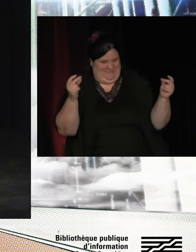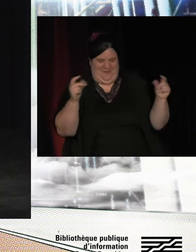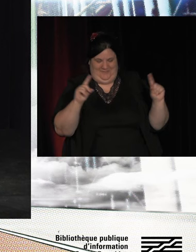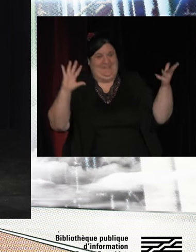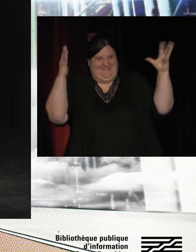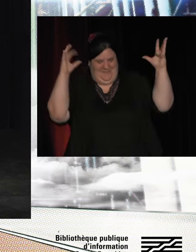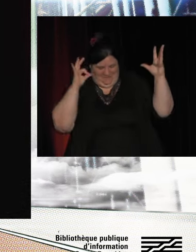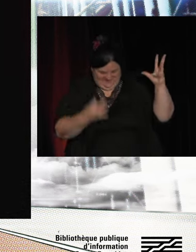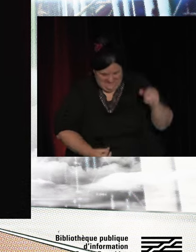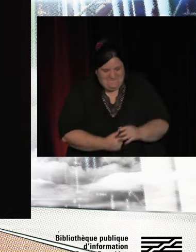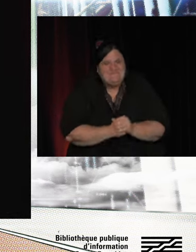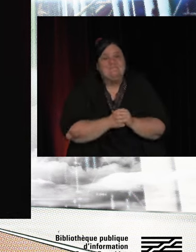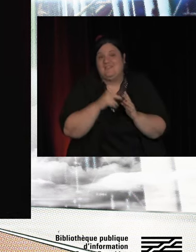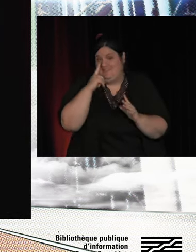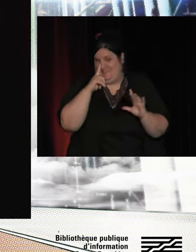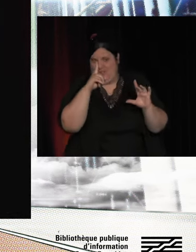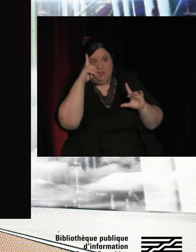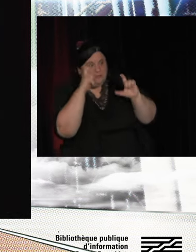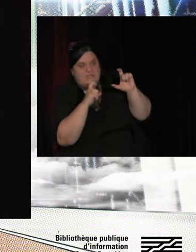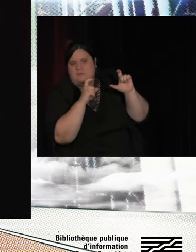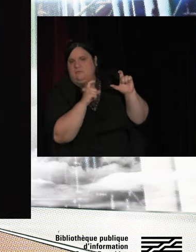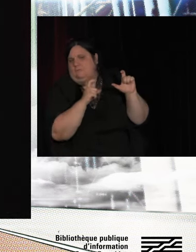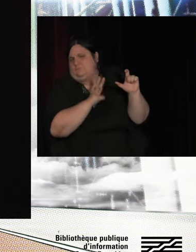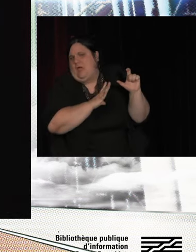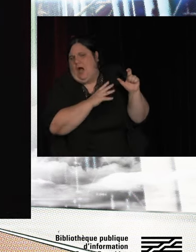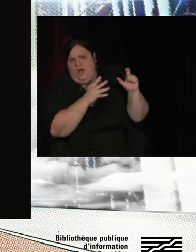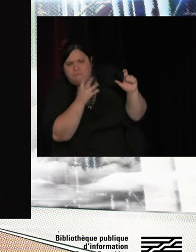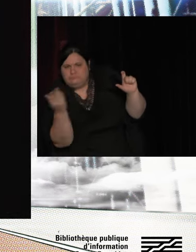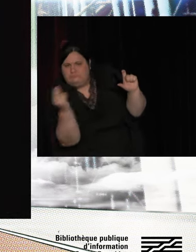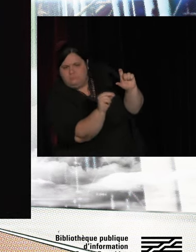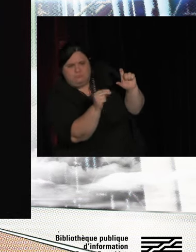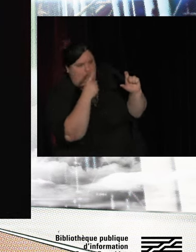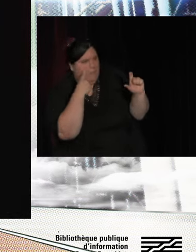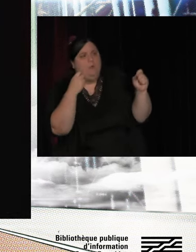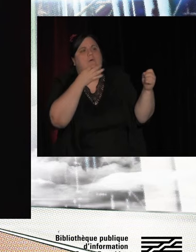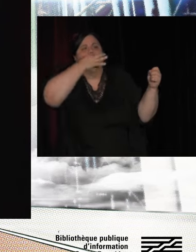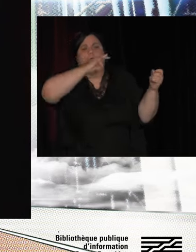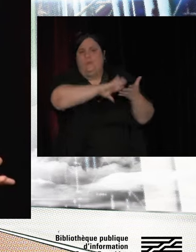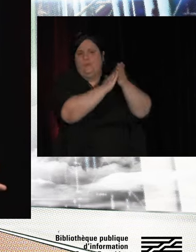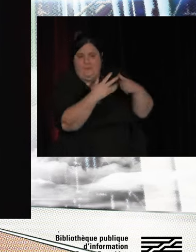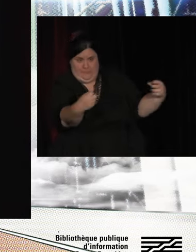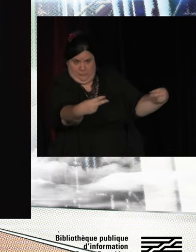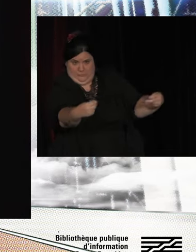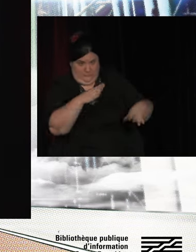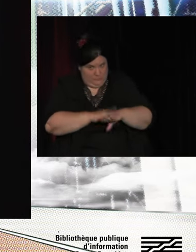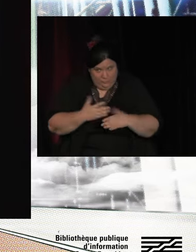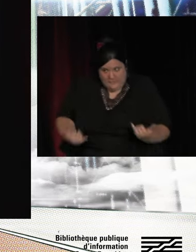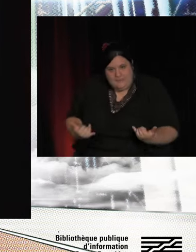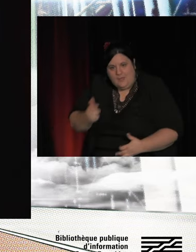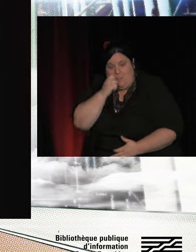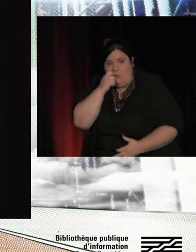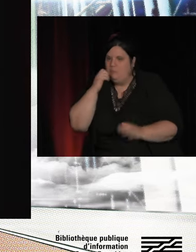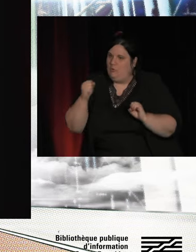doigts, c'est... Mais non, c'est vrai que sur Twitch, on a des fois un plugin pour pouvoir générer des sous-titres, mais là, on est IRL et on